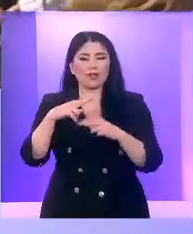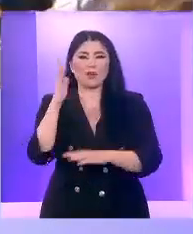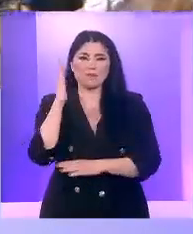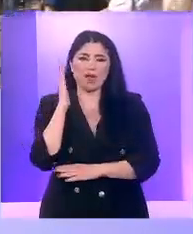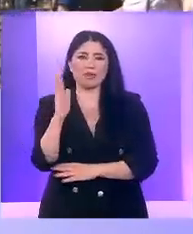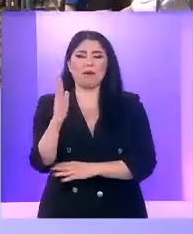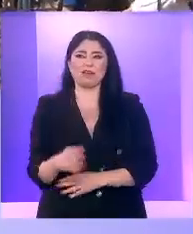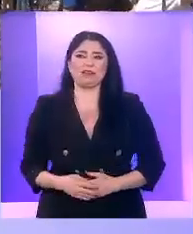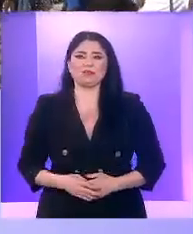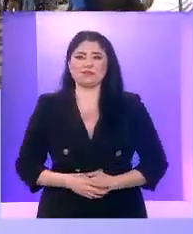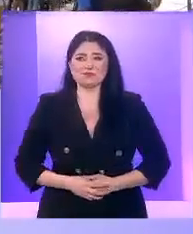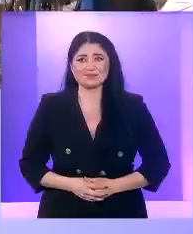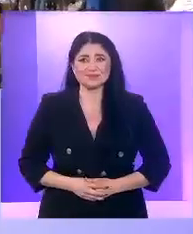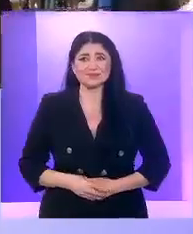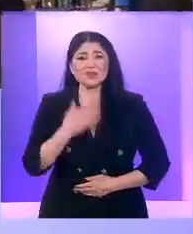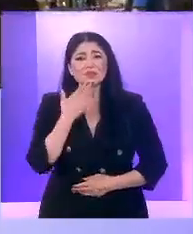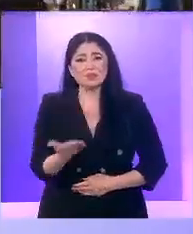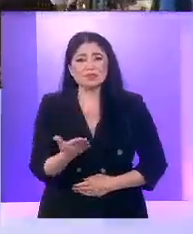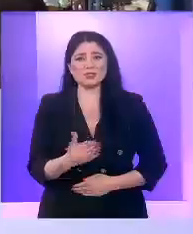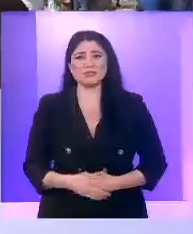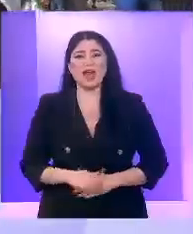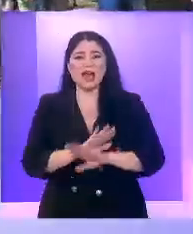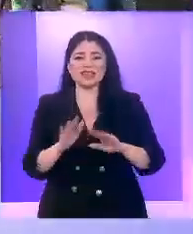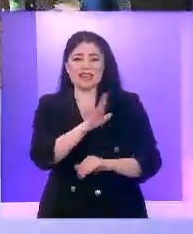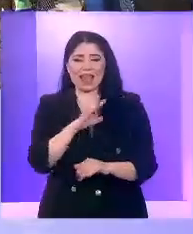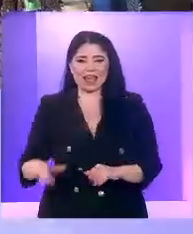departe. Mulțumesc tare mult! Atât de la Galați, la revedere!